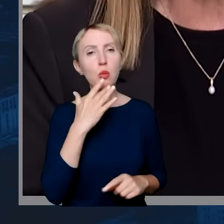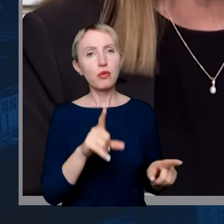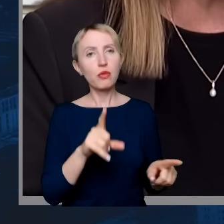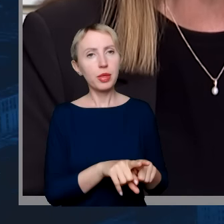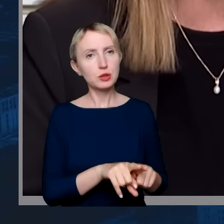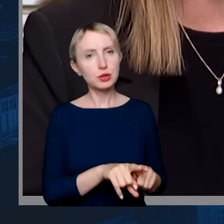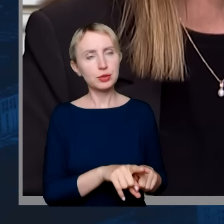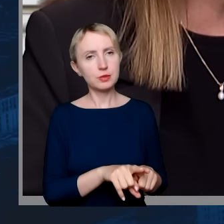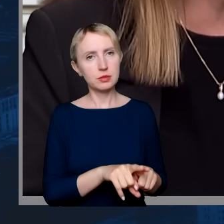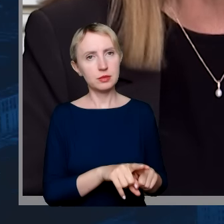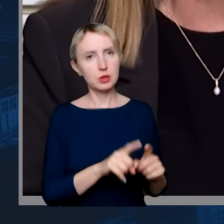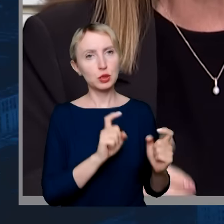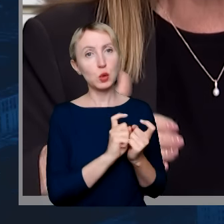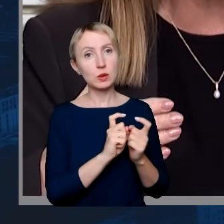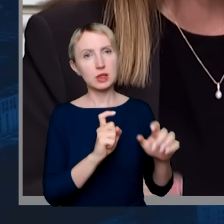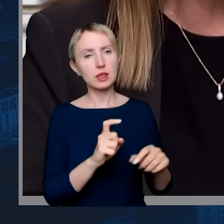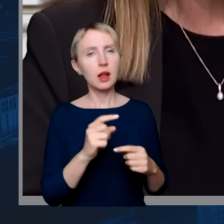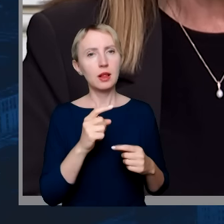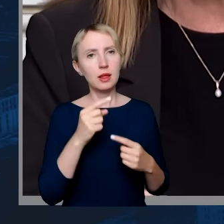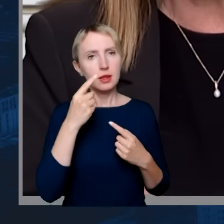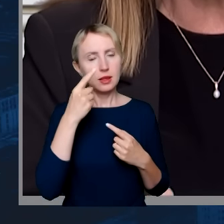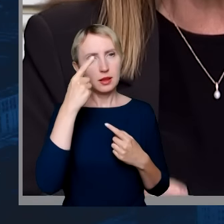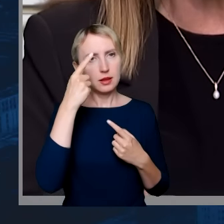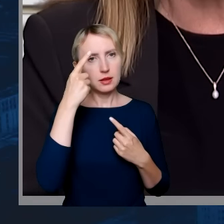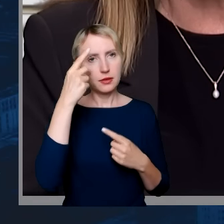nasi sąsiedzi, czyli Litwini, którzy